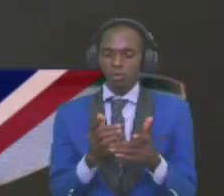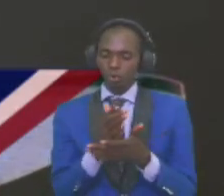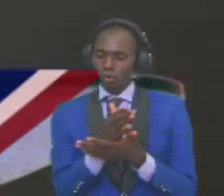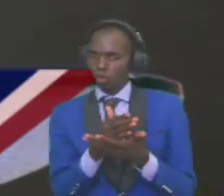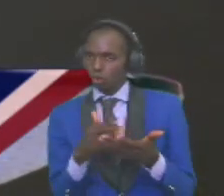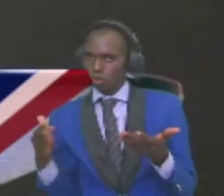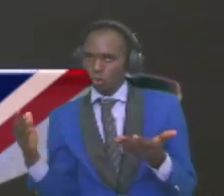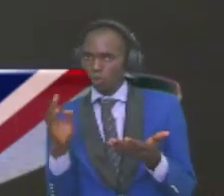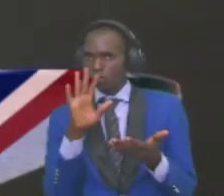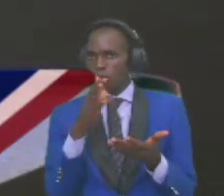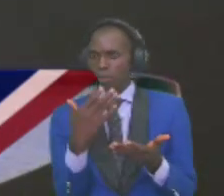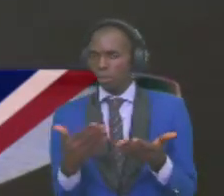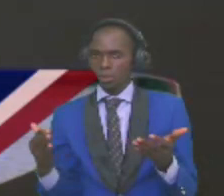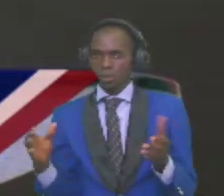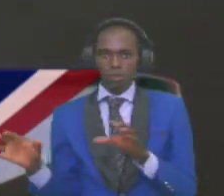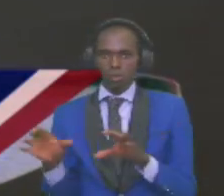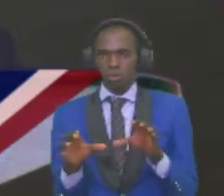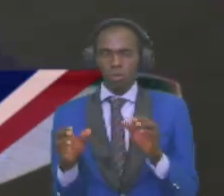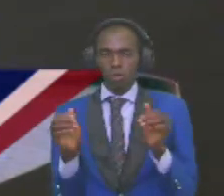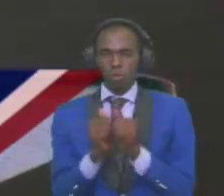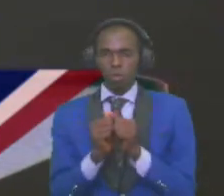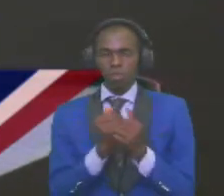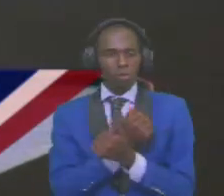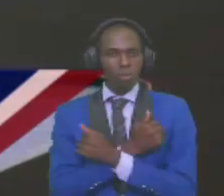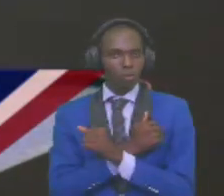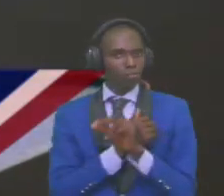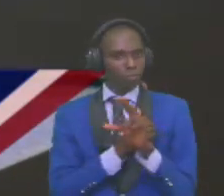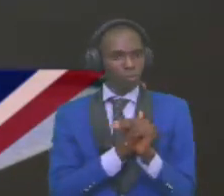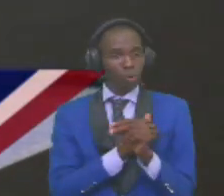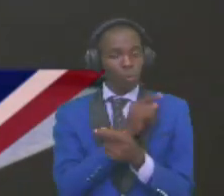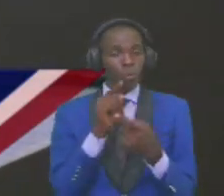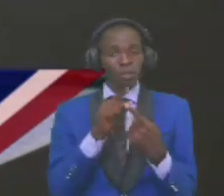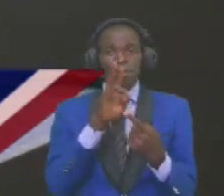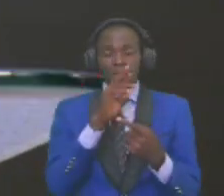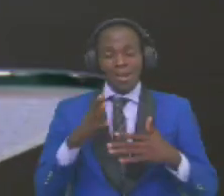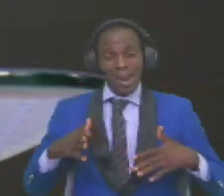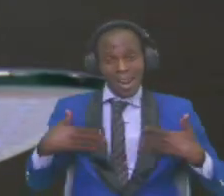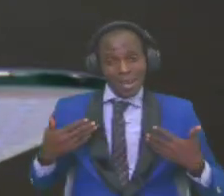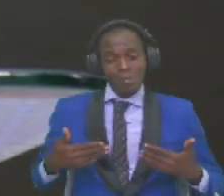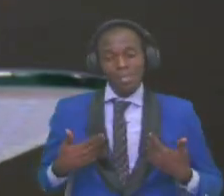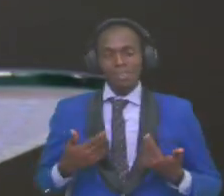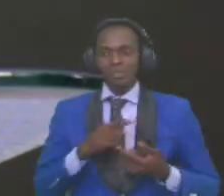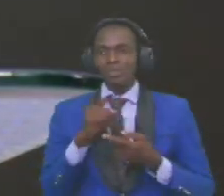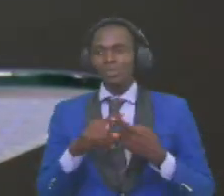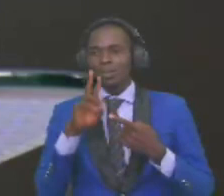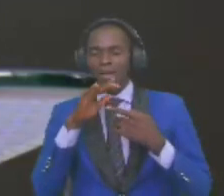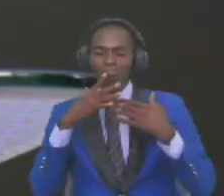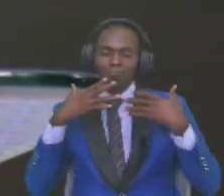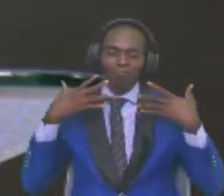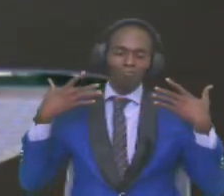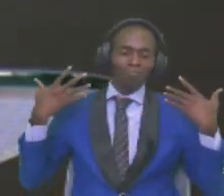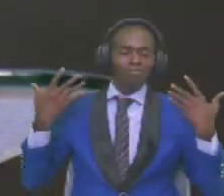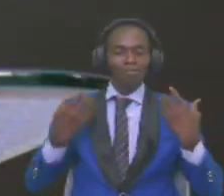certaines choses que tu fais soif fait avec charité quand tu sois content ou pas